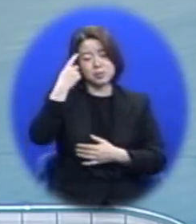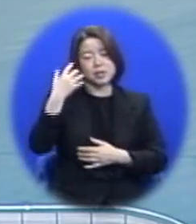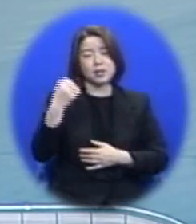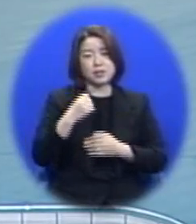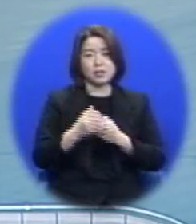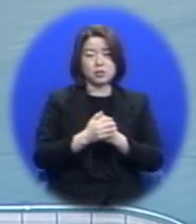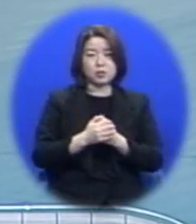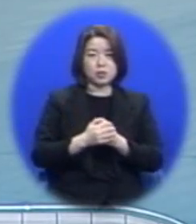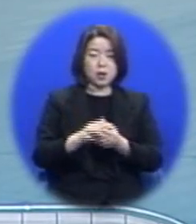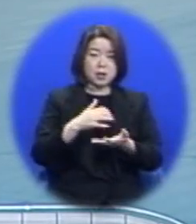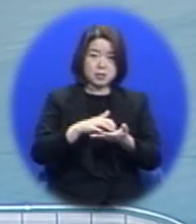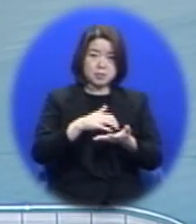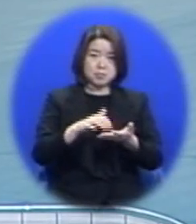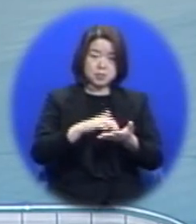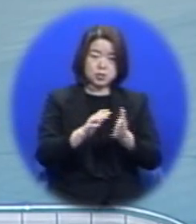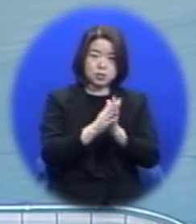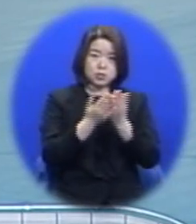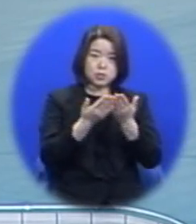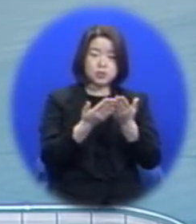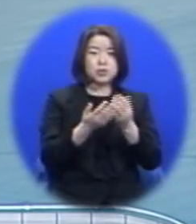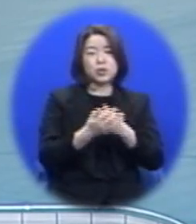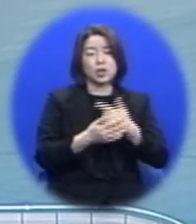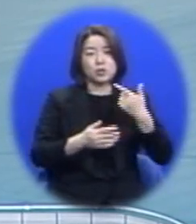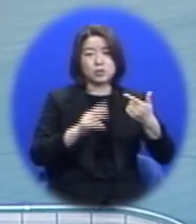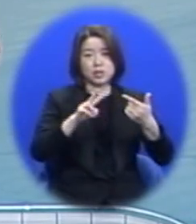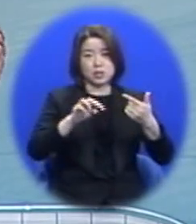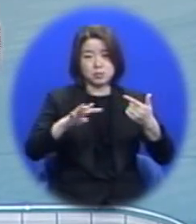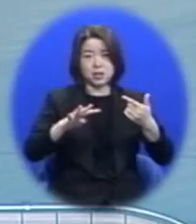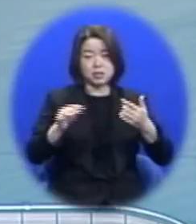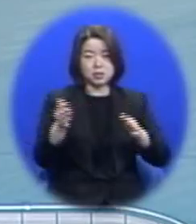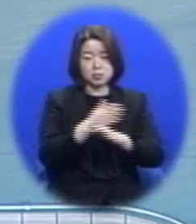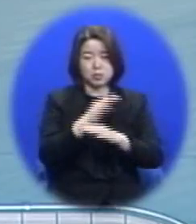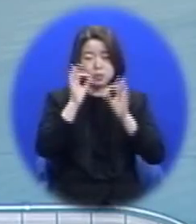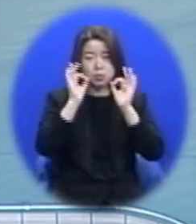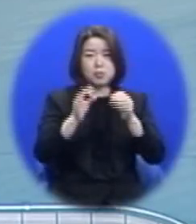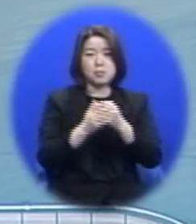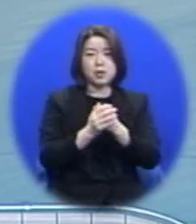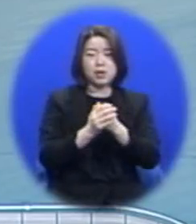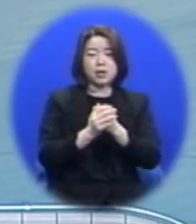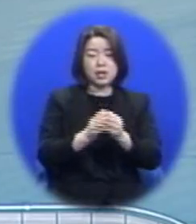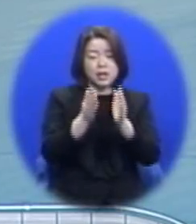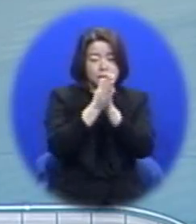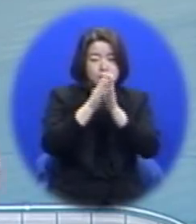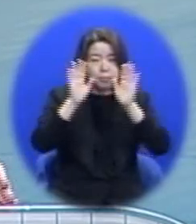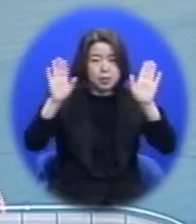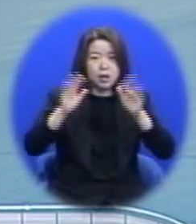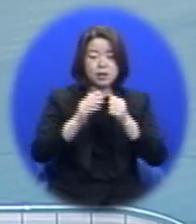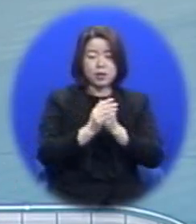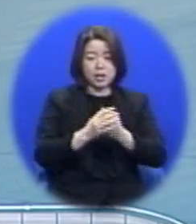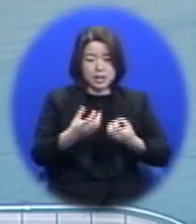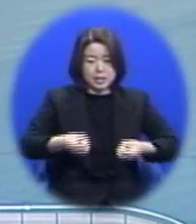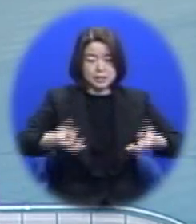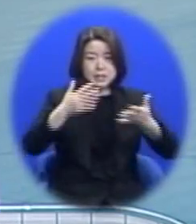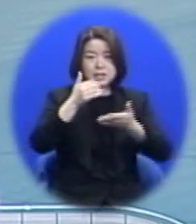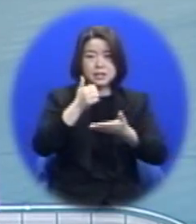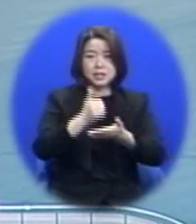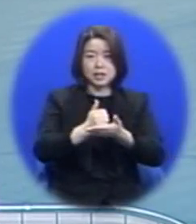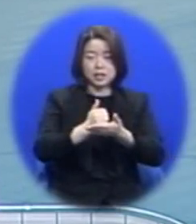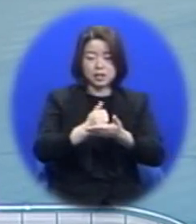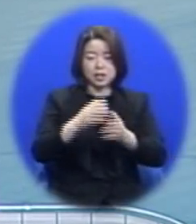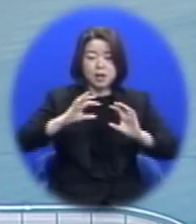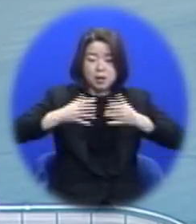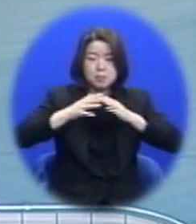민수기 6장 24절 26절에 보면 모세가 제사장들에게 백성을 축복하라고, 이렇게 축복하라고 지시하신,